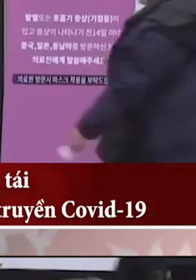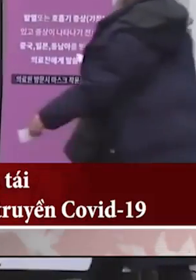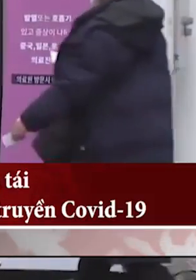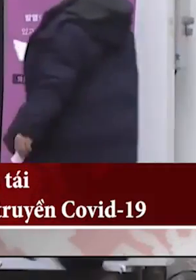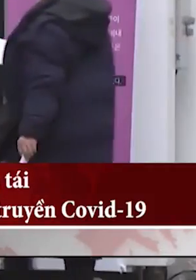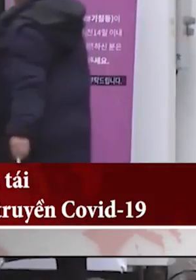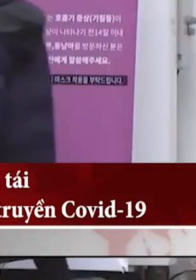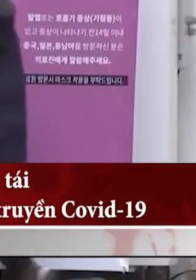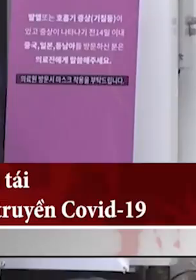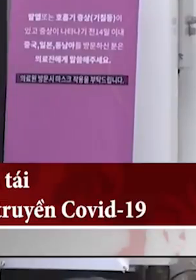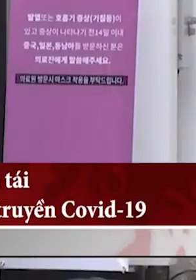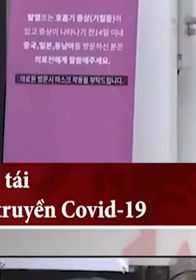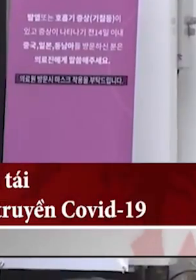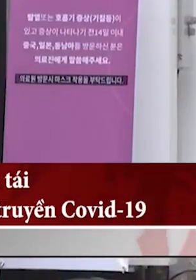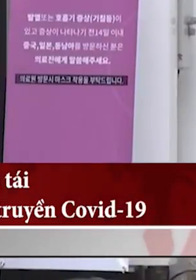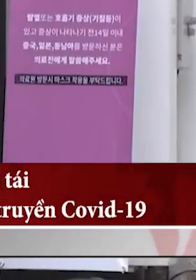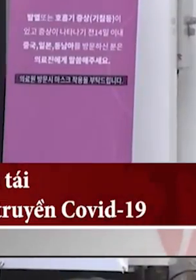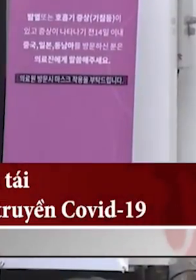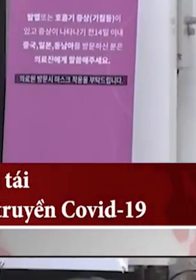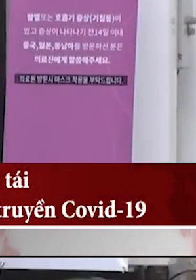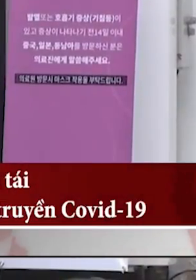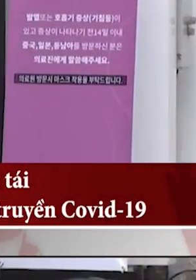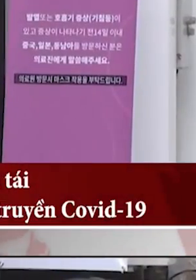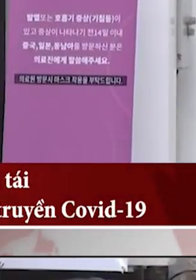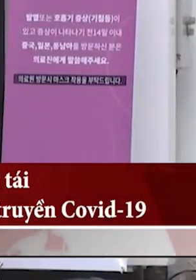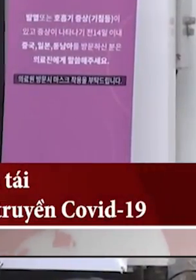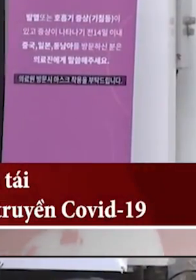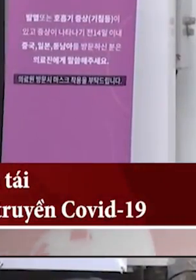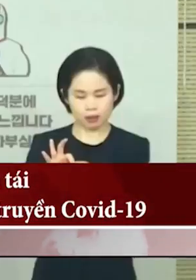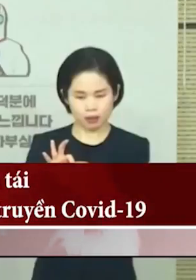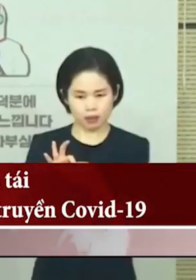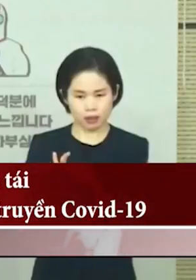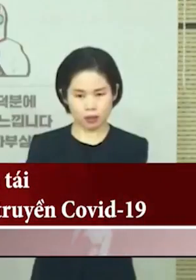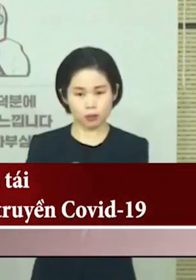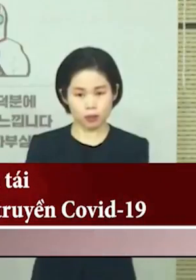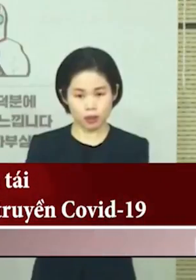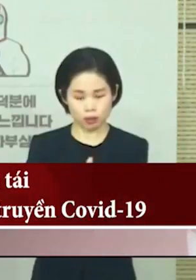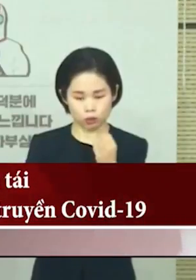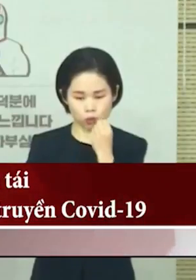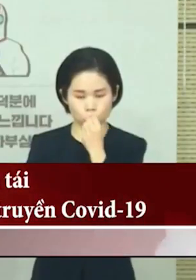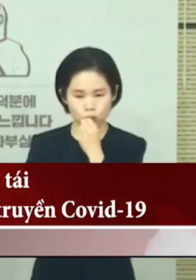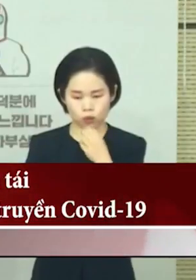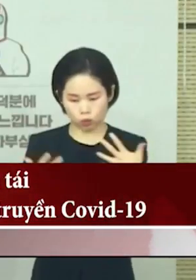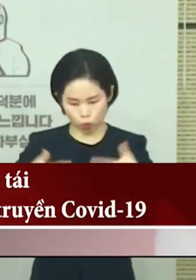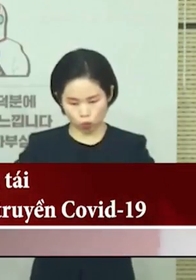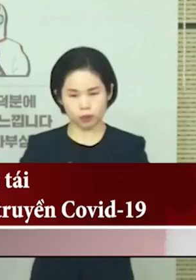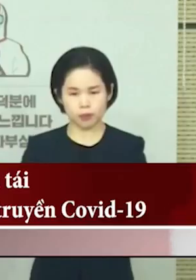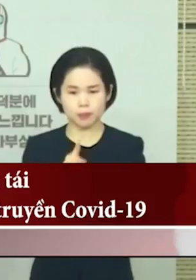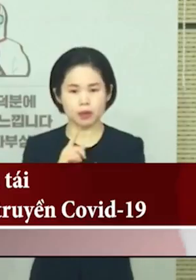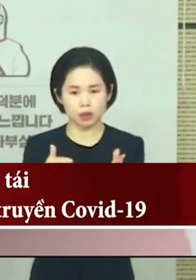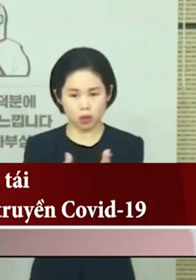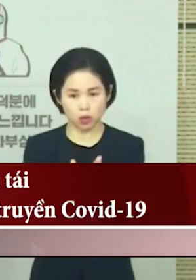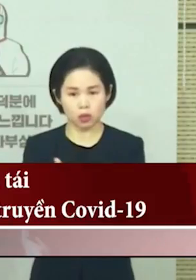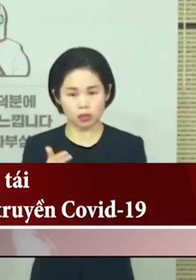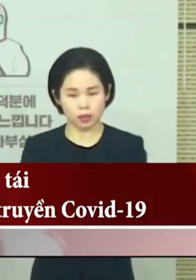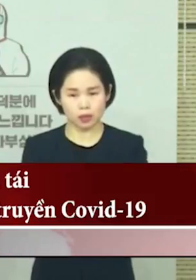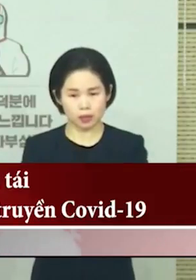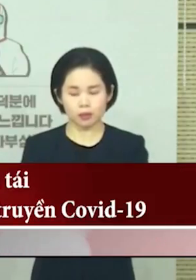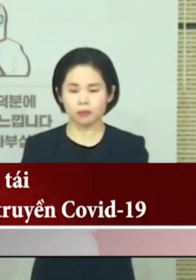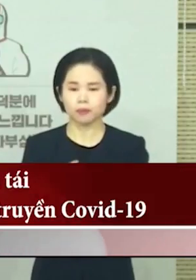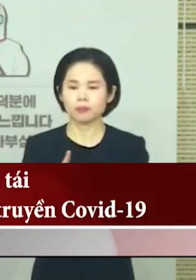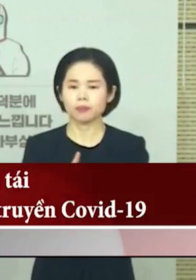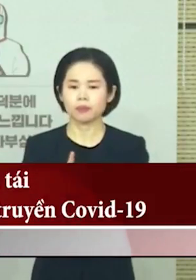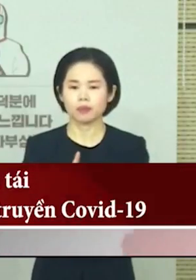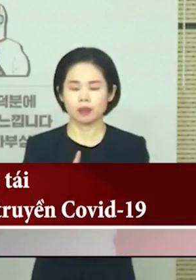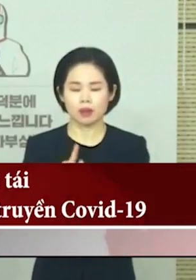mọi người không yêu cầu xét nghiệm âm tính với SARS-CoV-2 trước khi quay trở lại trường học hoặc là nơi làm việc nữa nếu họ đã